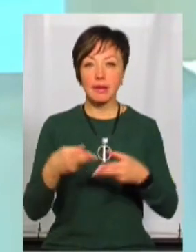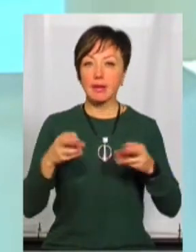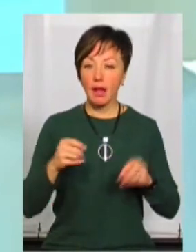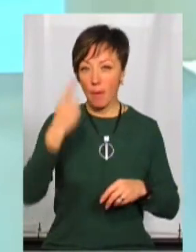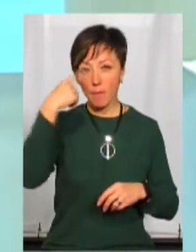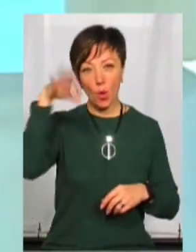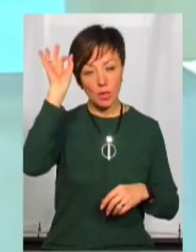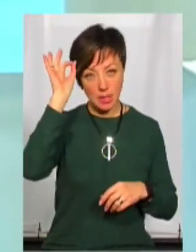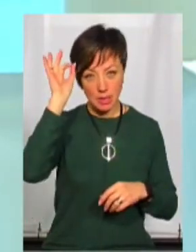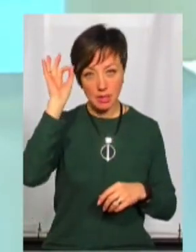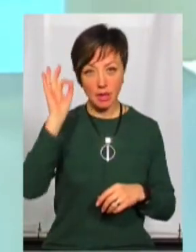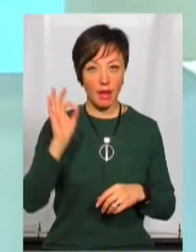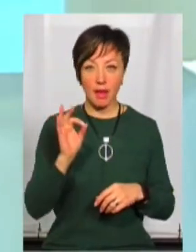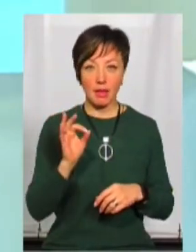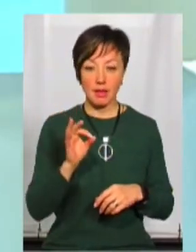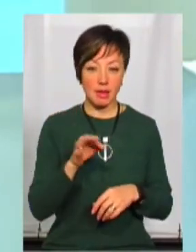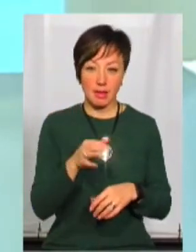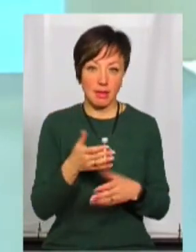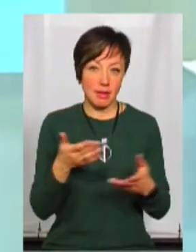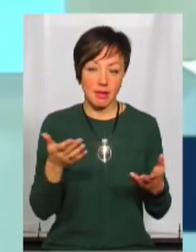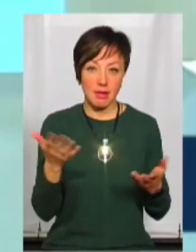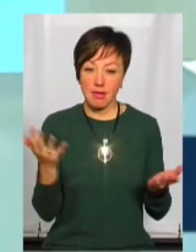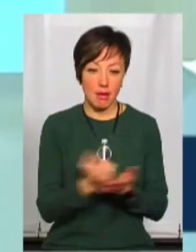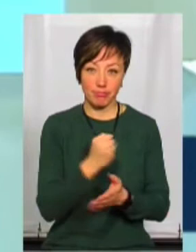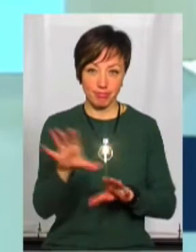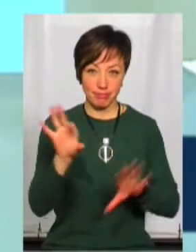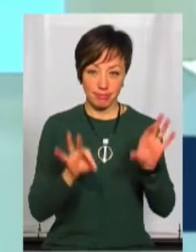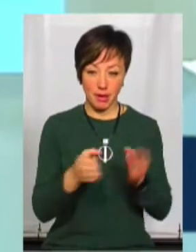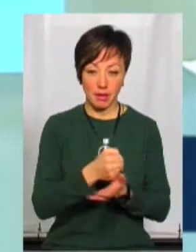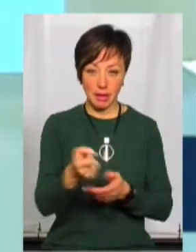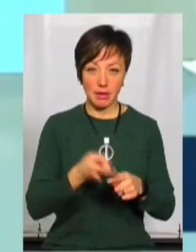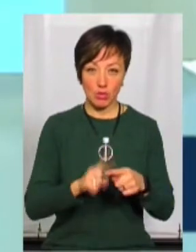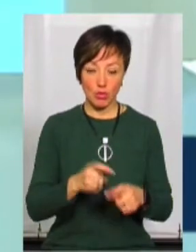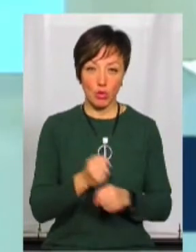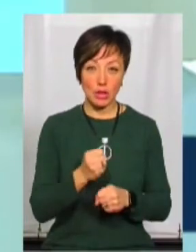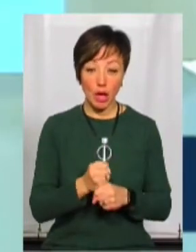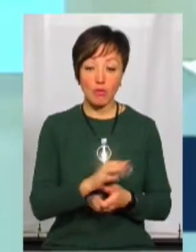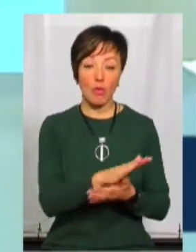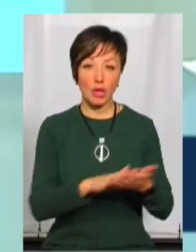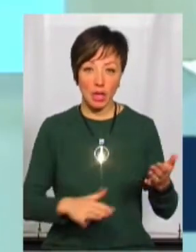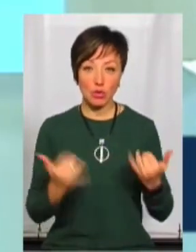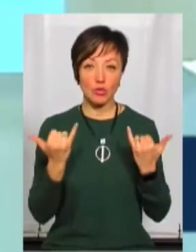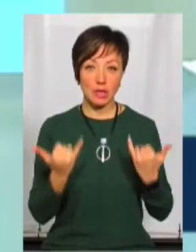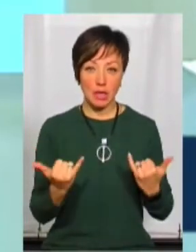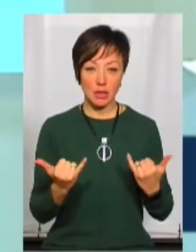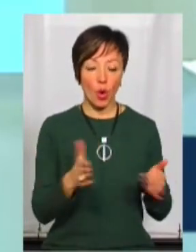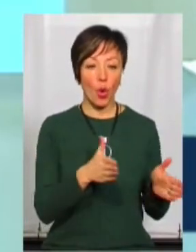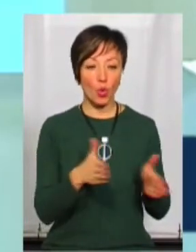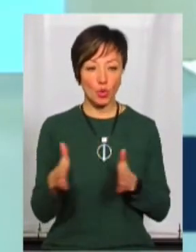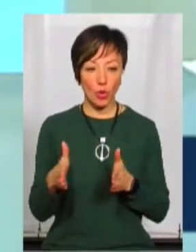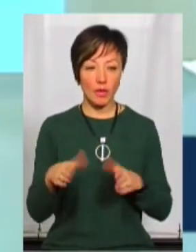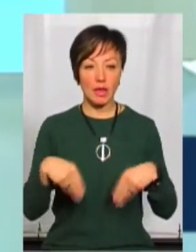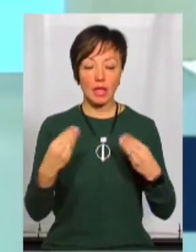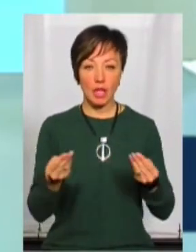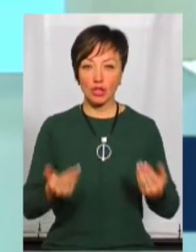поліцейські офіцери громади відповідно не пройшли відбір кандидати на ці посади. І в подальшому вони зараз готові